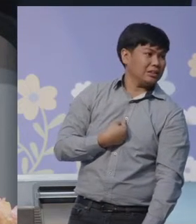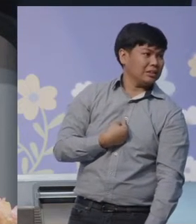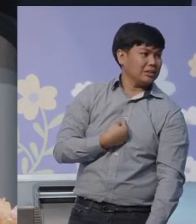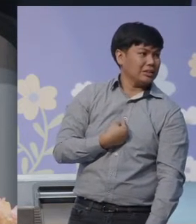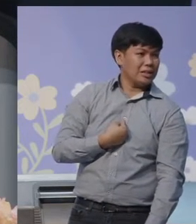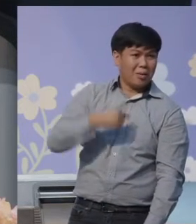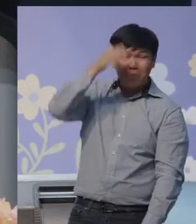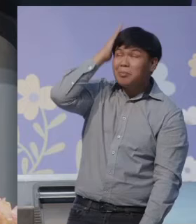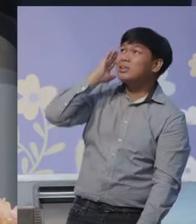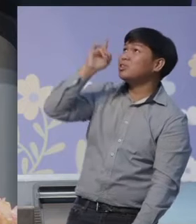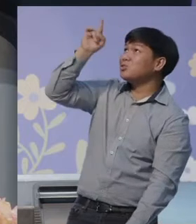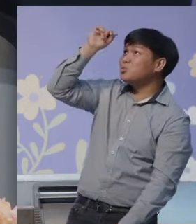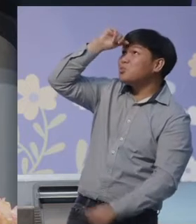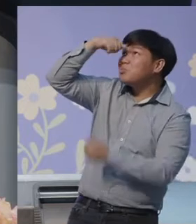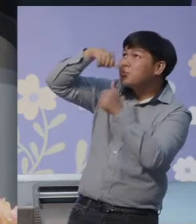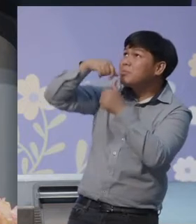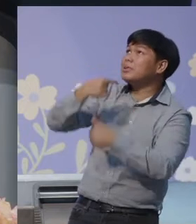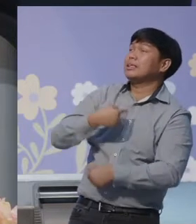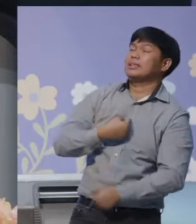Alalahanin mo ako.